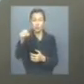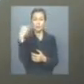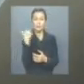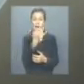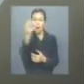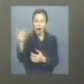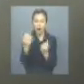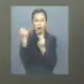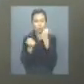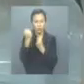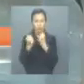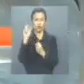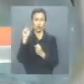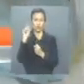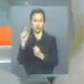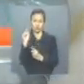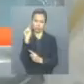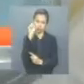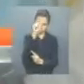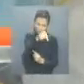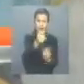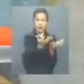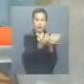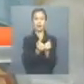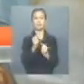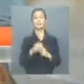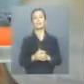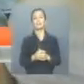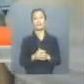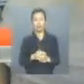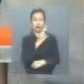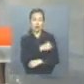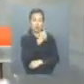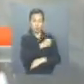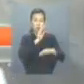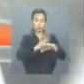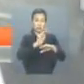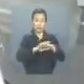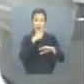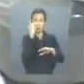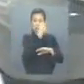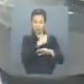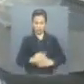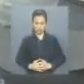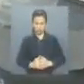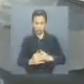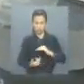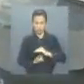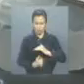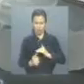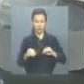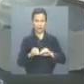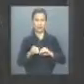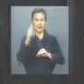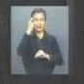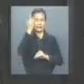ไปรับผู้ป่วยให้ได้ไวมากที่สุดขณะเดียวกันแพทย์ได้เตือนหญิงตั้งครรภ์ใกล้คลอดให้ทำใจให้ผ่อนคลายอย่าวิตกกับภ